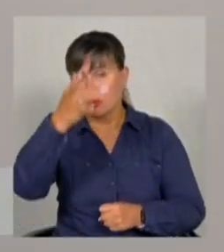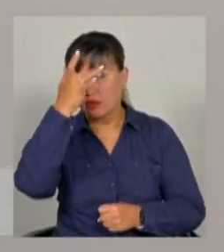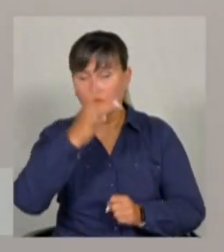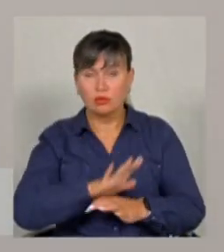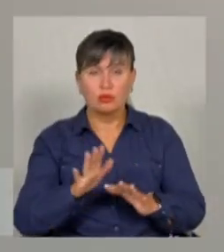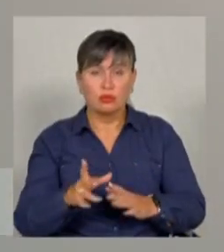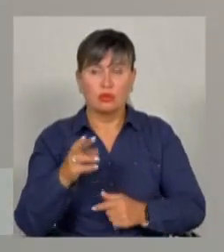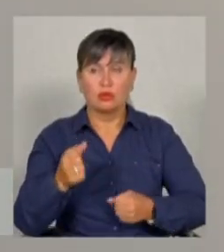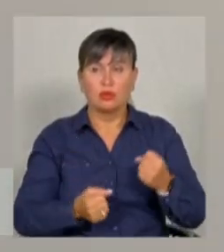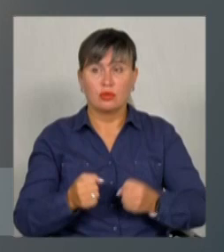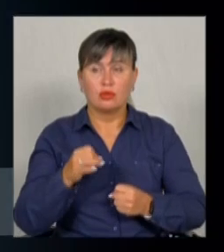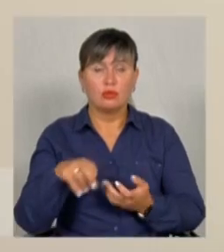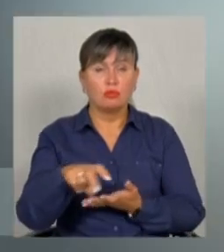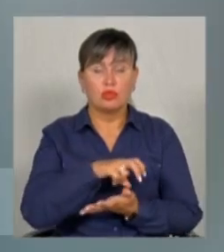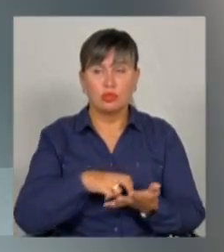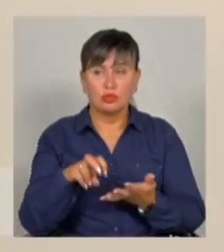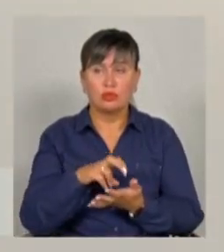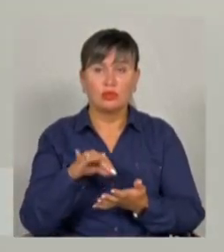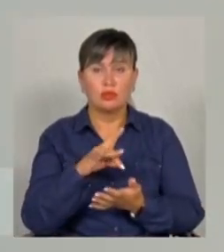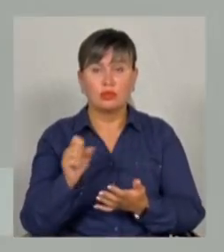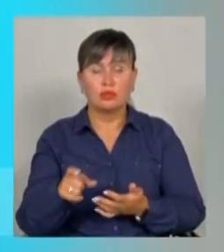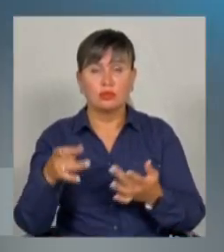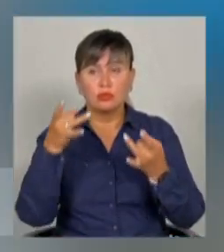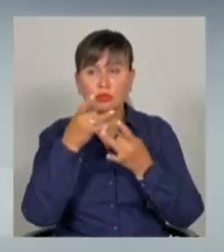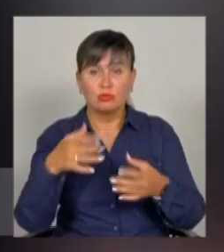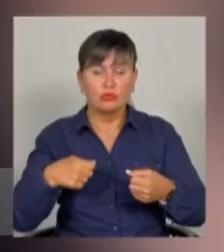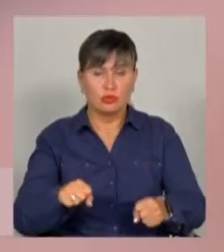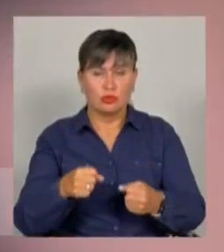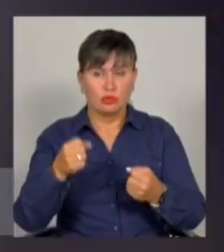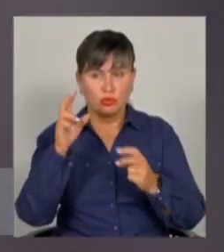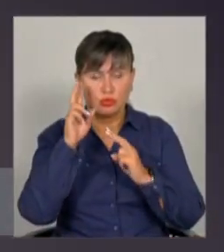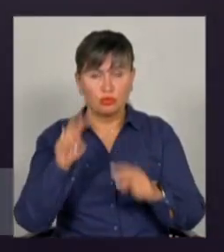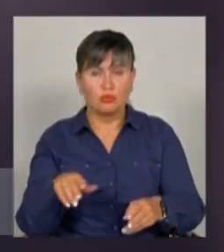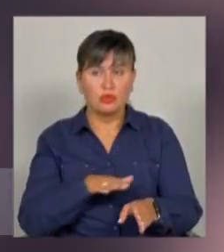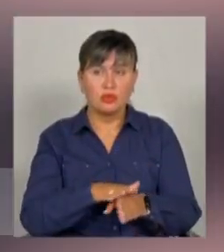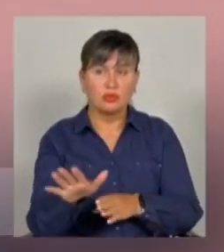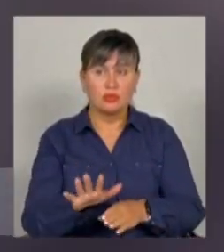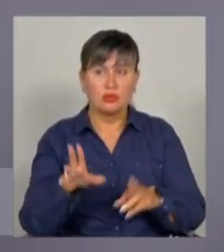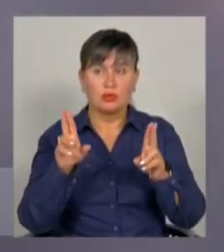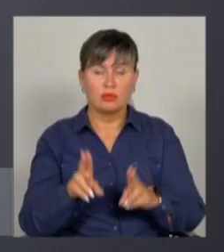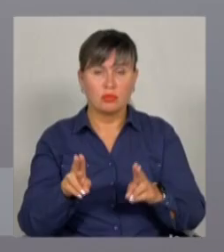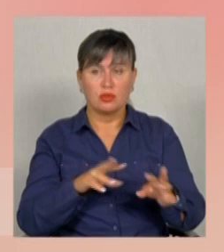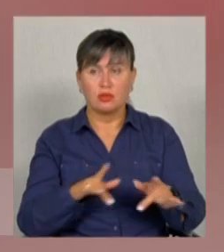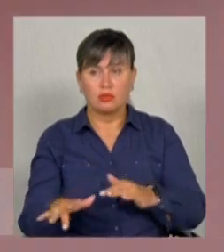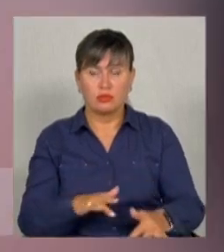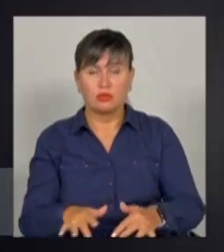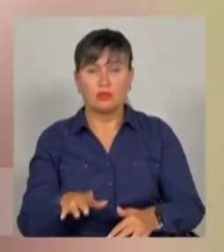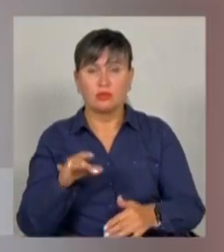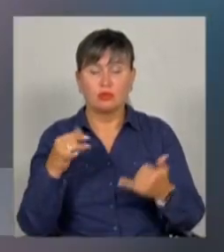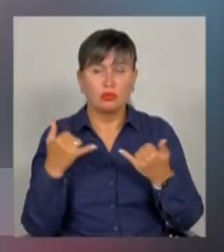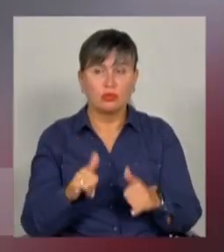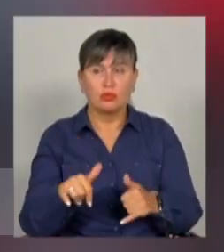для автолюбителей, но и пешеходов. Все из-за бескультурного вождения. Нередко соблюдение ими правил дорожного движения